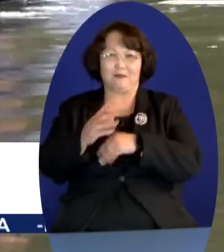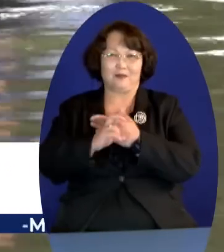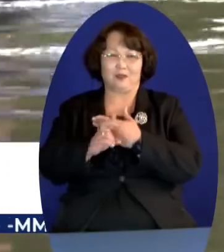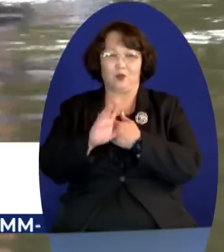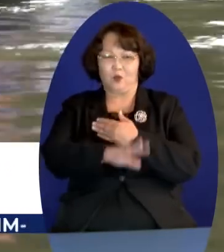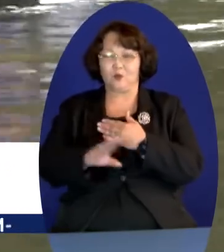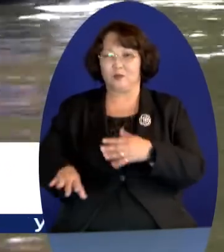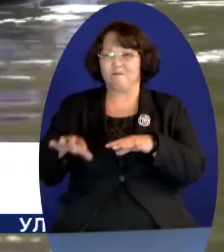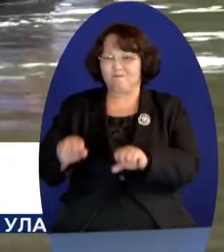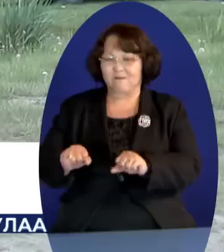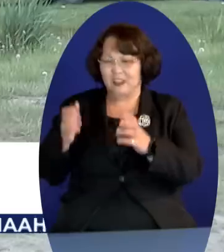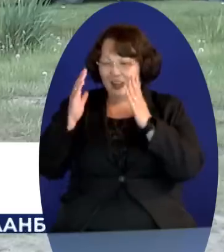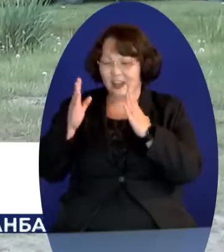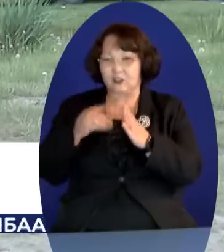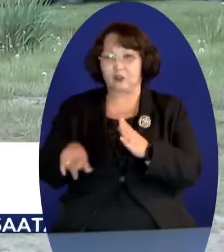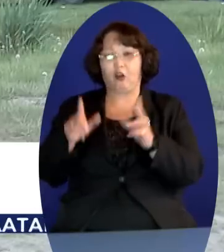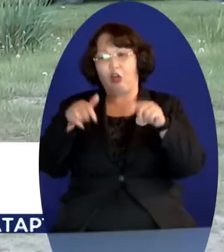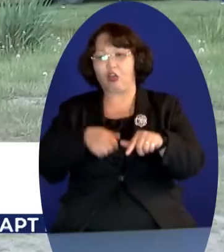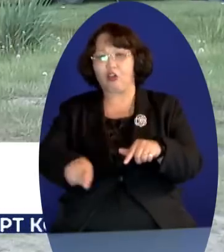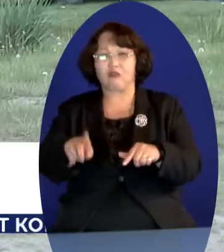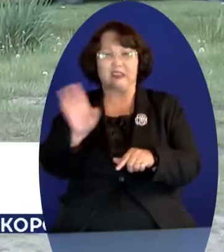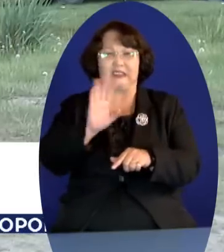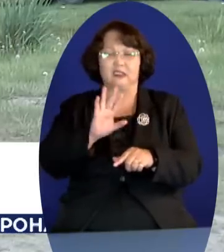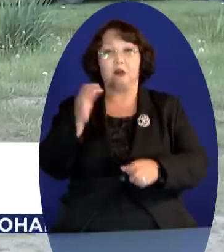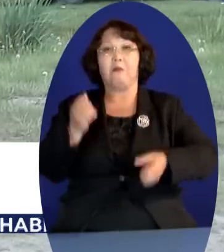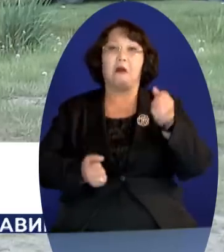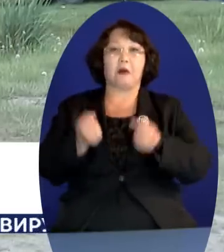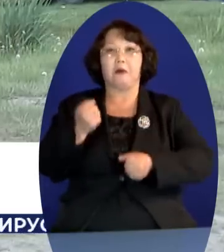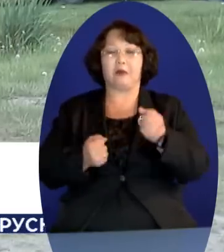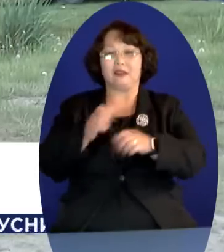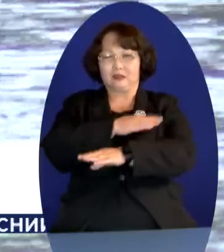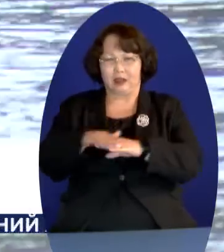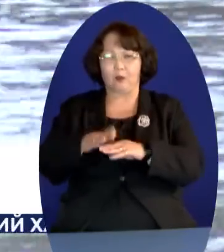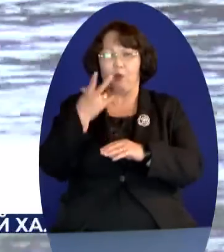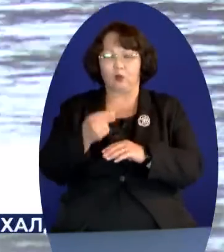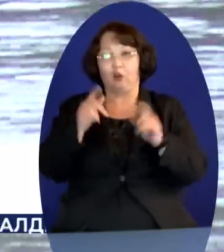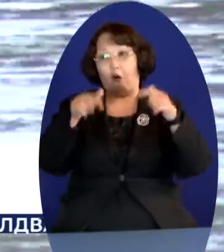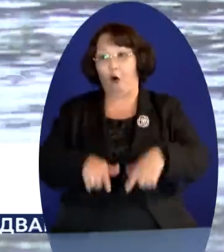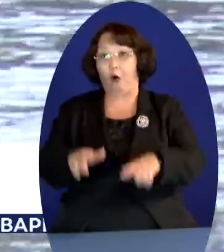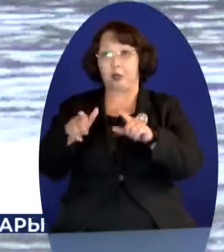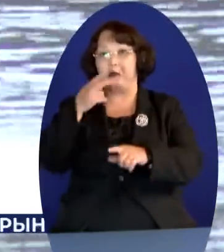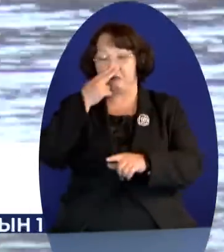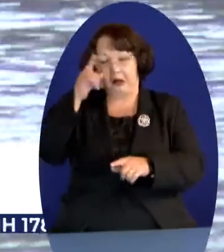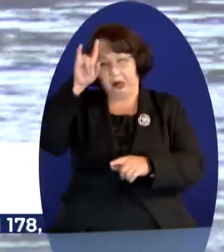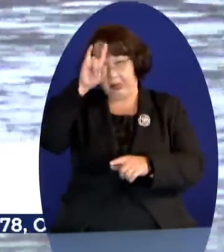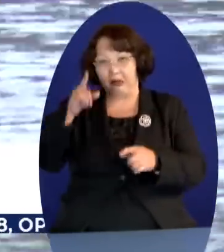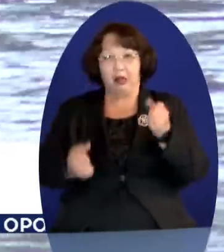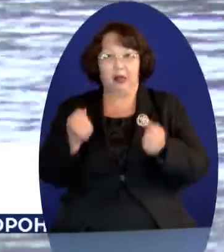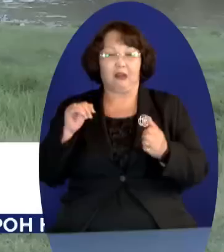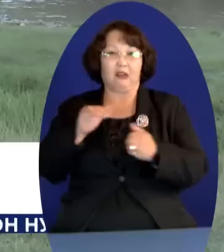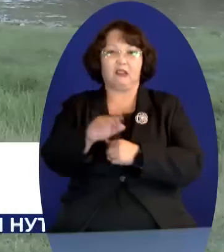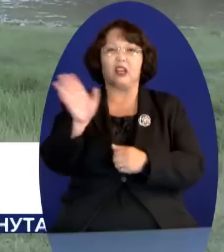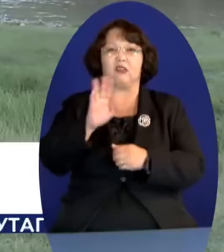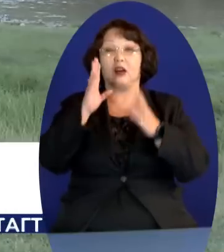хүмүүс зөвлөлөө. Мөн тээврийн хэрэгсэл жолоодж байх үедээ баталгаатай замаар зорчих, гүр гарамгүй газраар гол мөрөн гатлахгүй